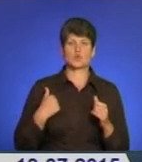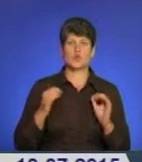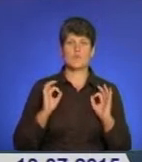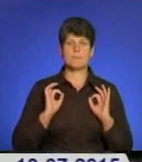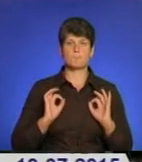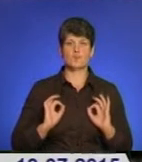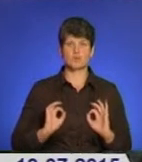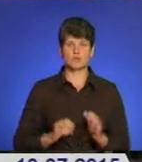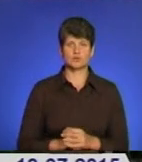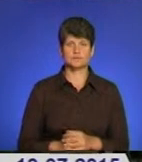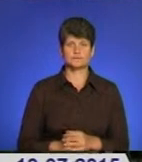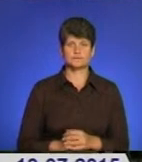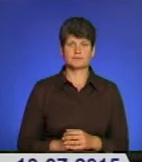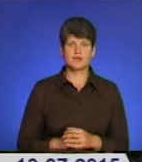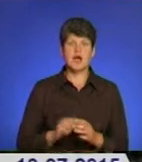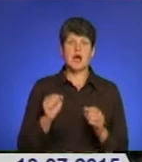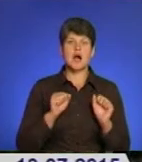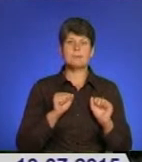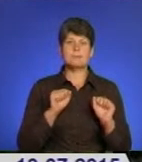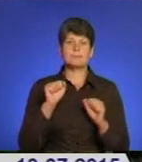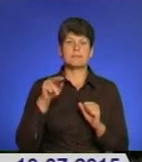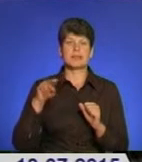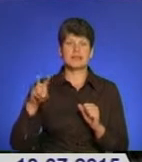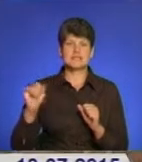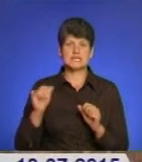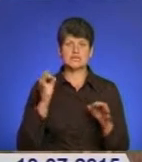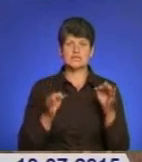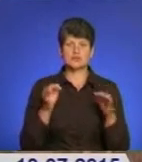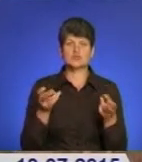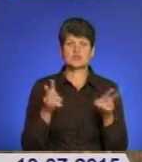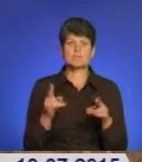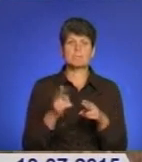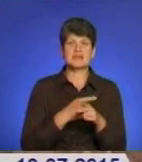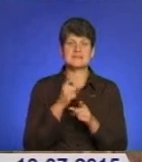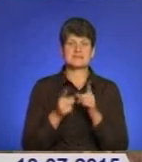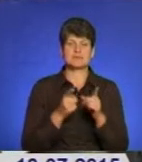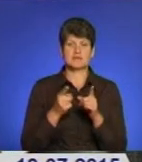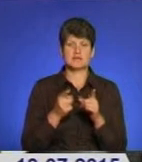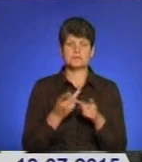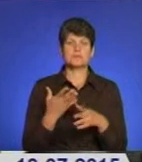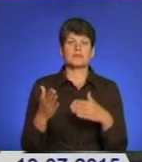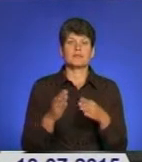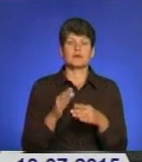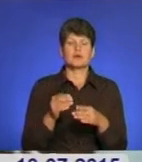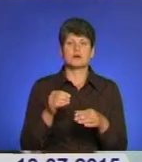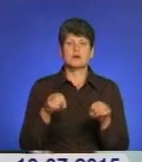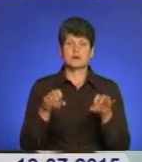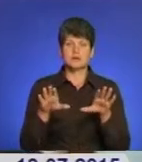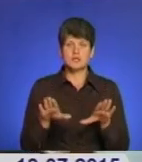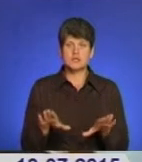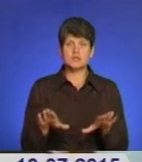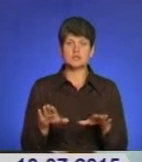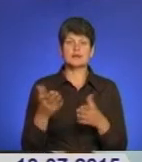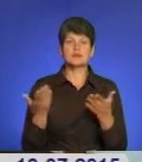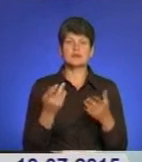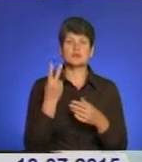регіону. Апеляційний суд Тернопільської області залишив без змін вироки Тернопільського міськрайонного суду,